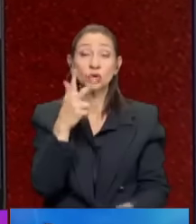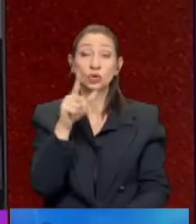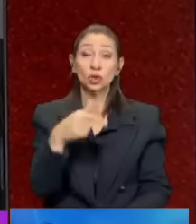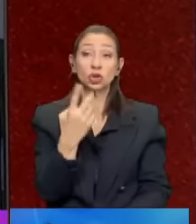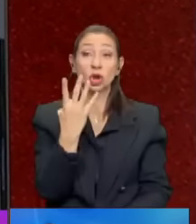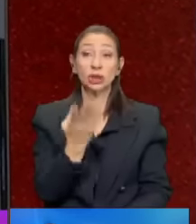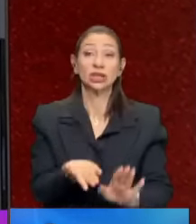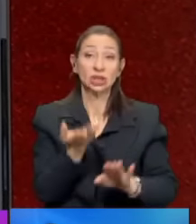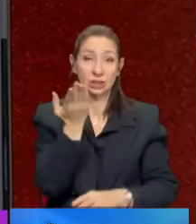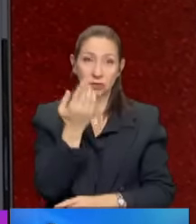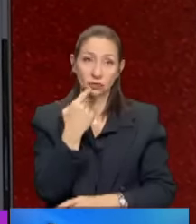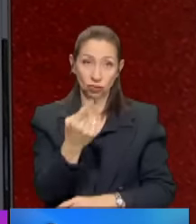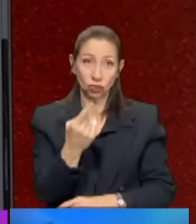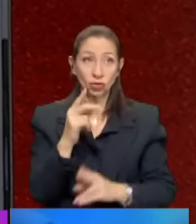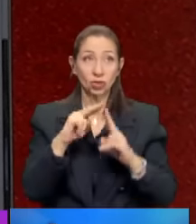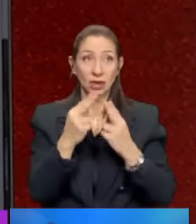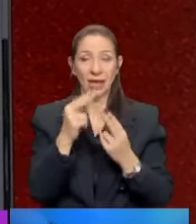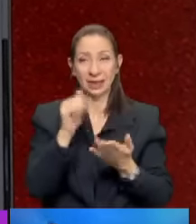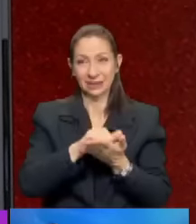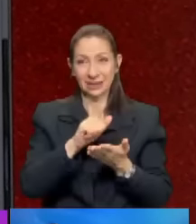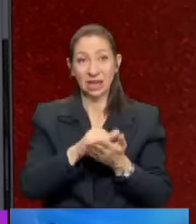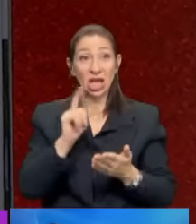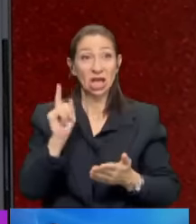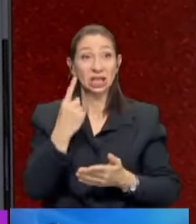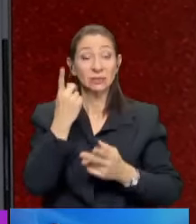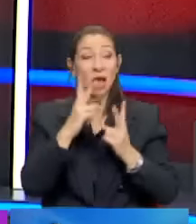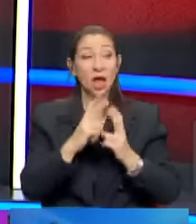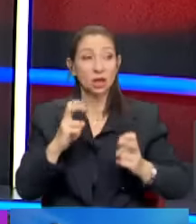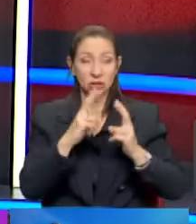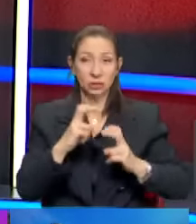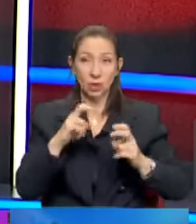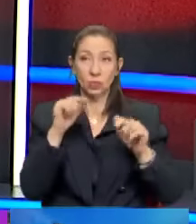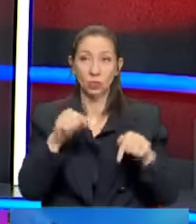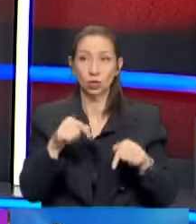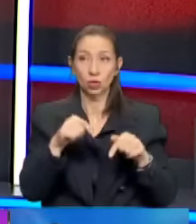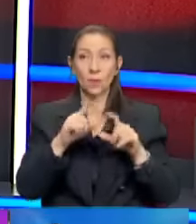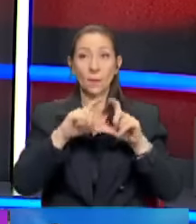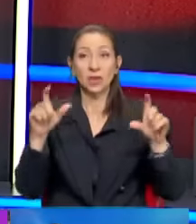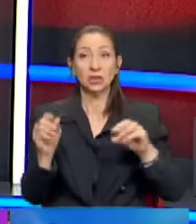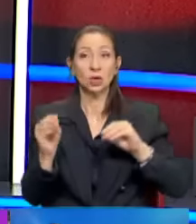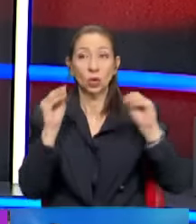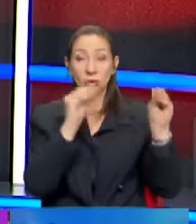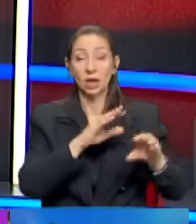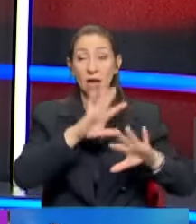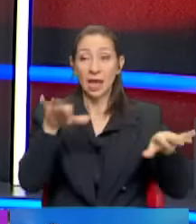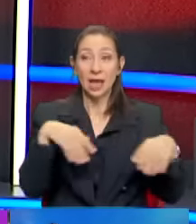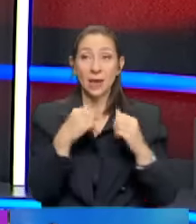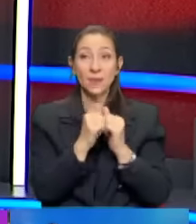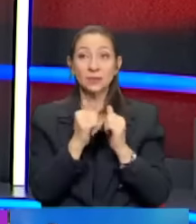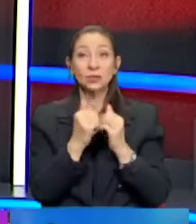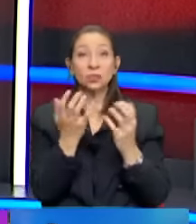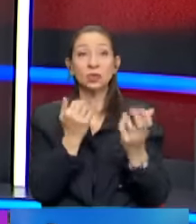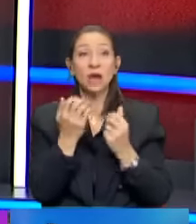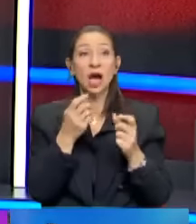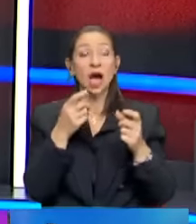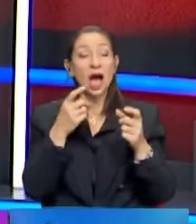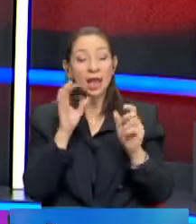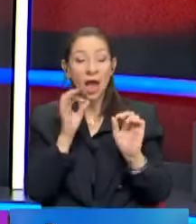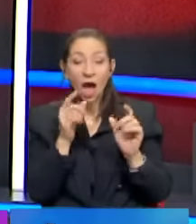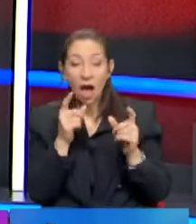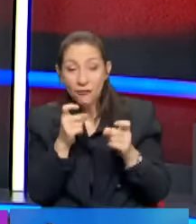34'e çıktı diyor Dünya gazetesi çarpıcı bir araştırmayı bugün manşete taşımış hepimiz tüketiciler Avcı